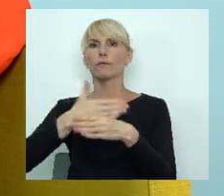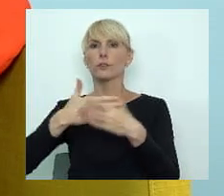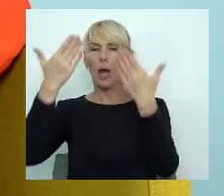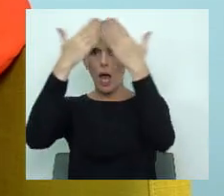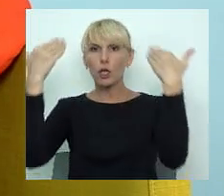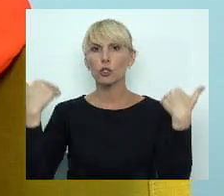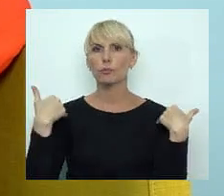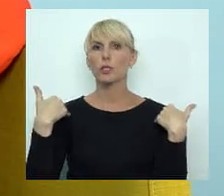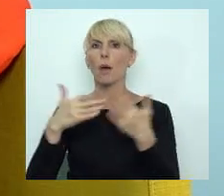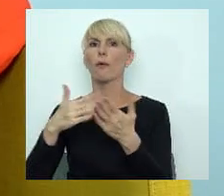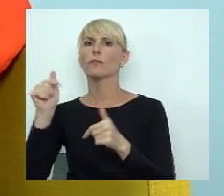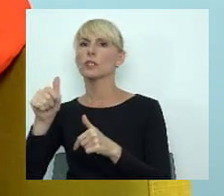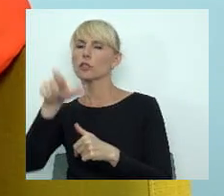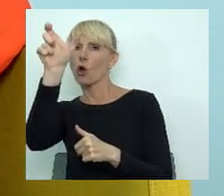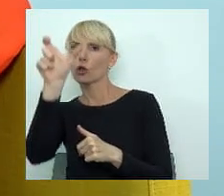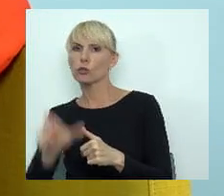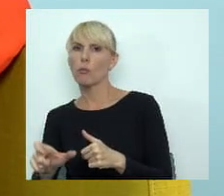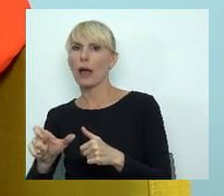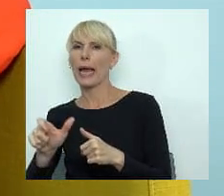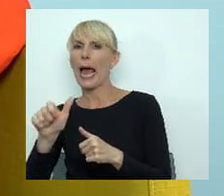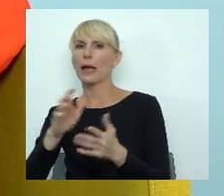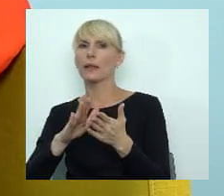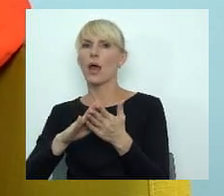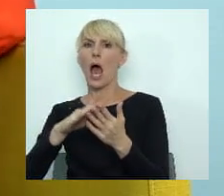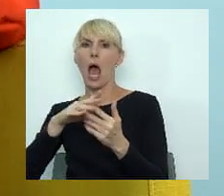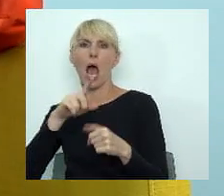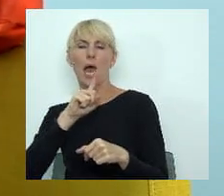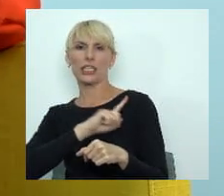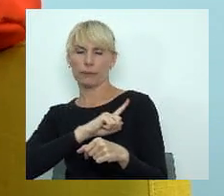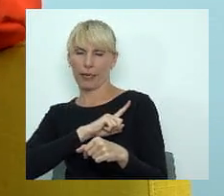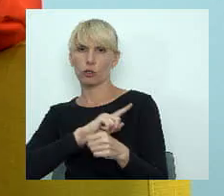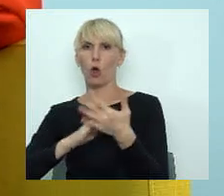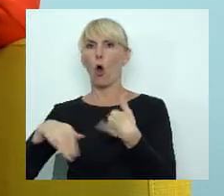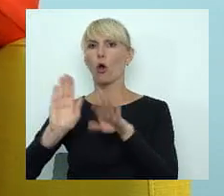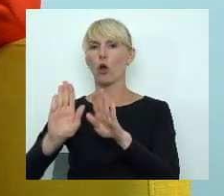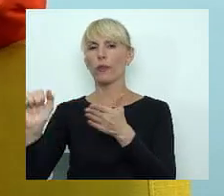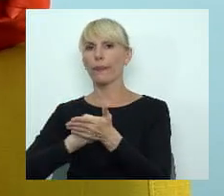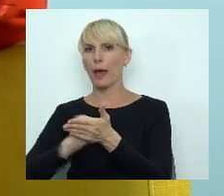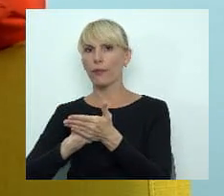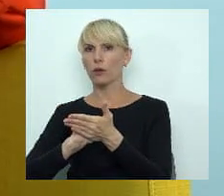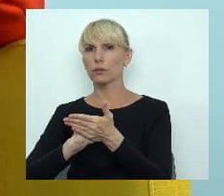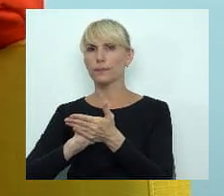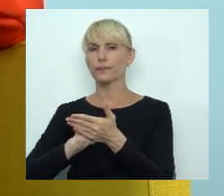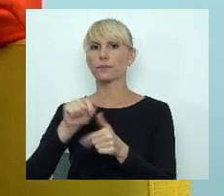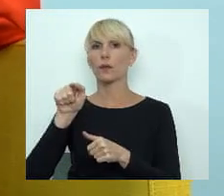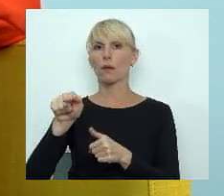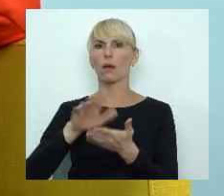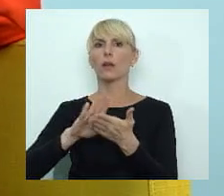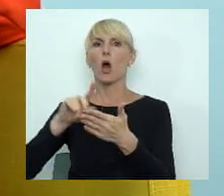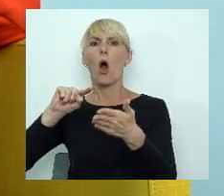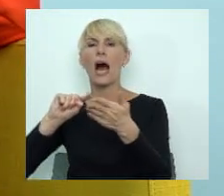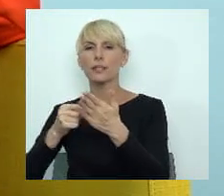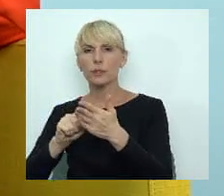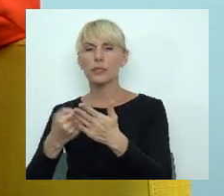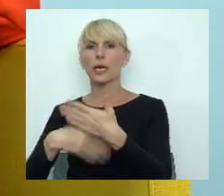inspektor ochrony danych. Inspektor ochrony danych to jest osoba, która odpowiada starej kategorii administratora